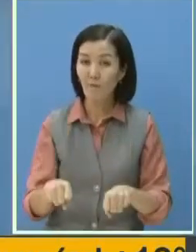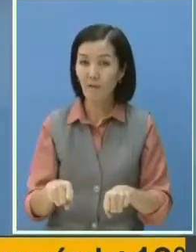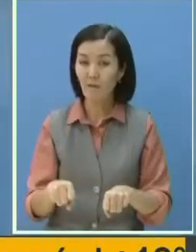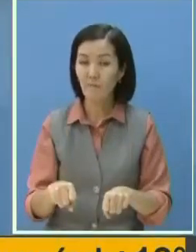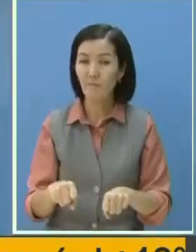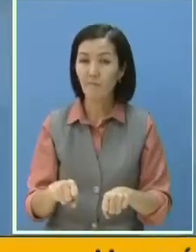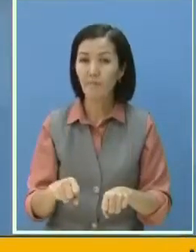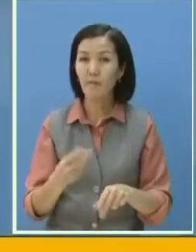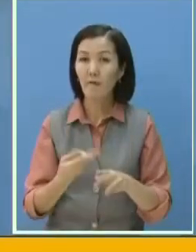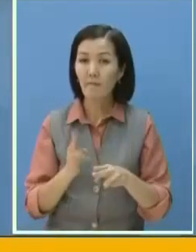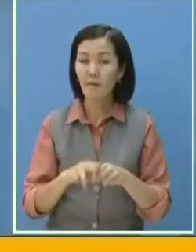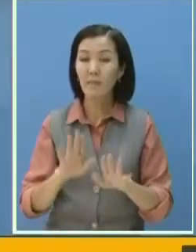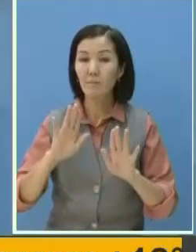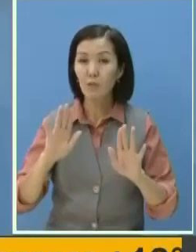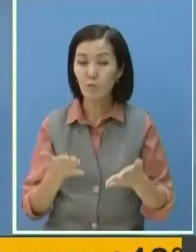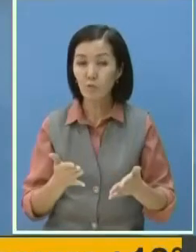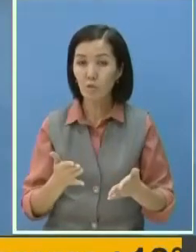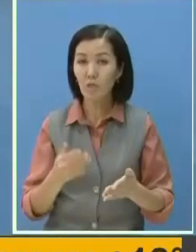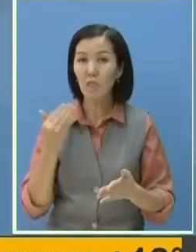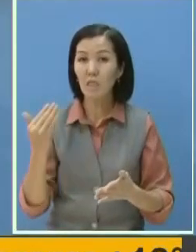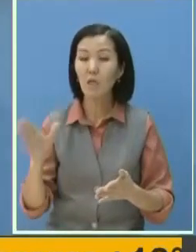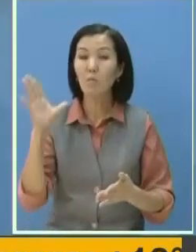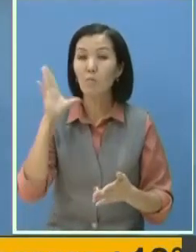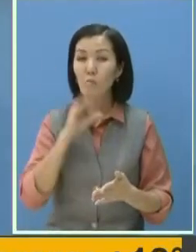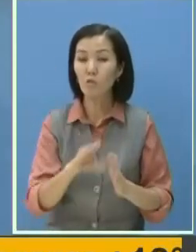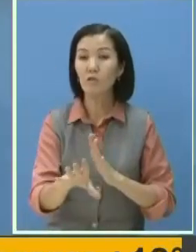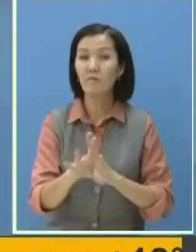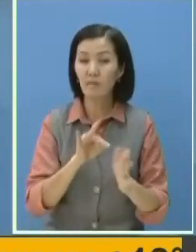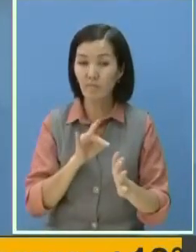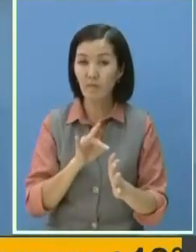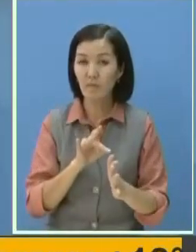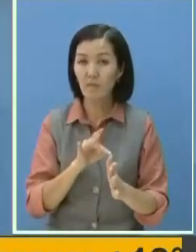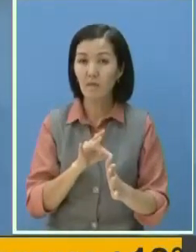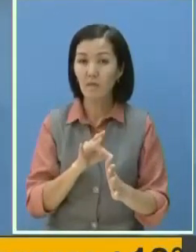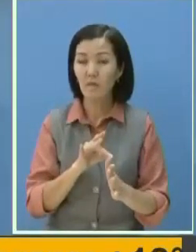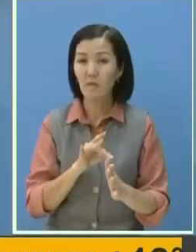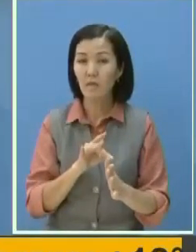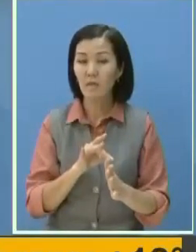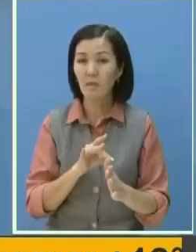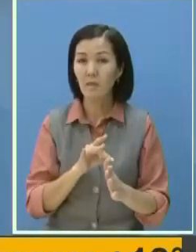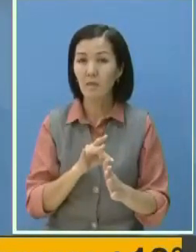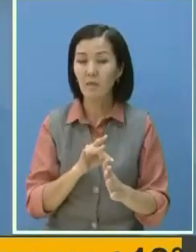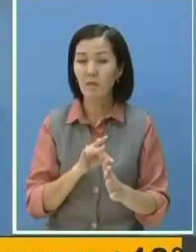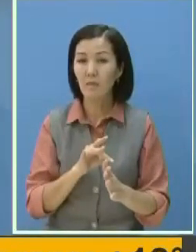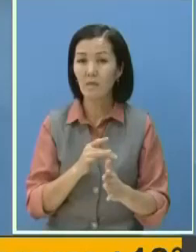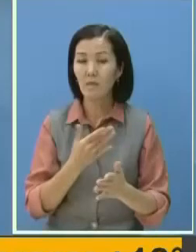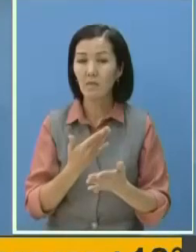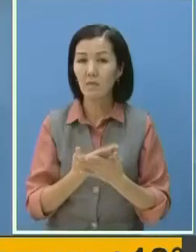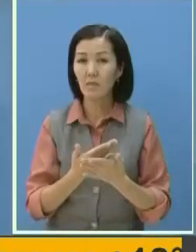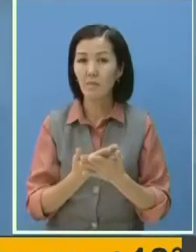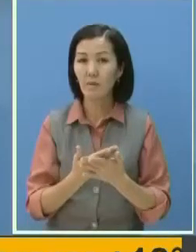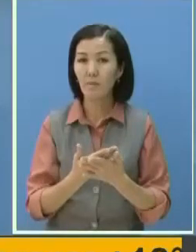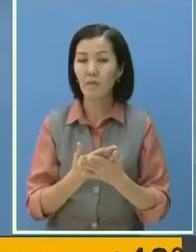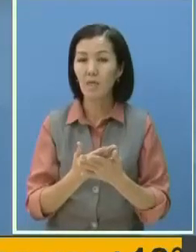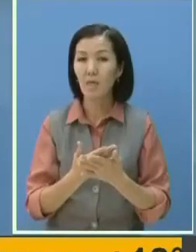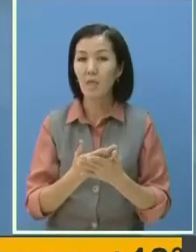в этом случае, конечно, ты можешь это право выбрать, но тогда ты должен жить либо в пещере, либо находиться где-то в лесу